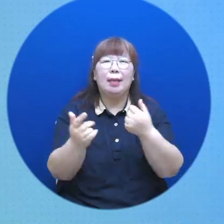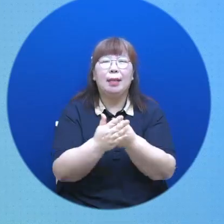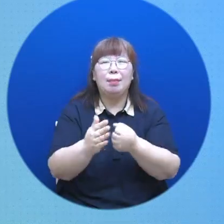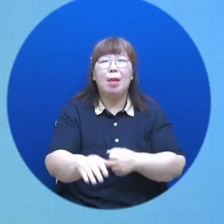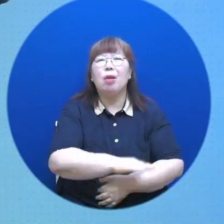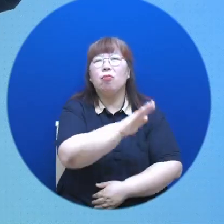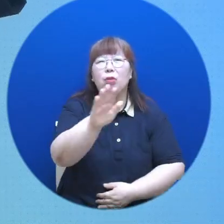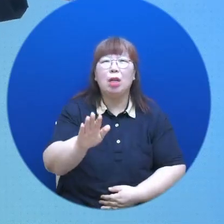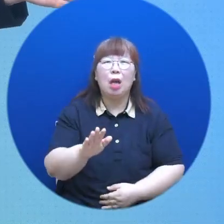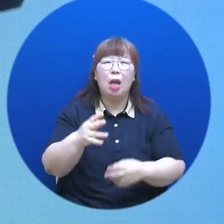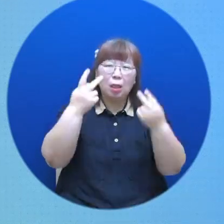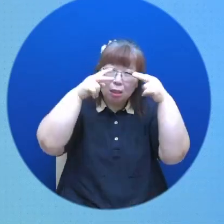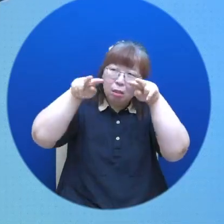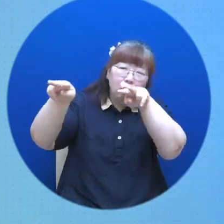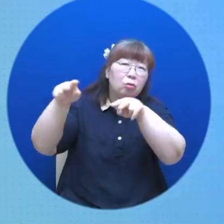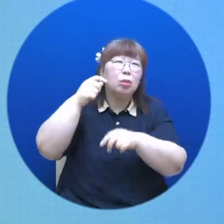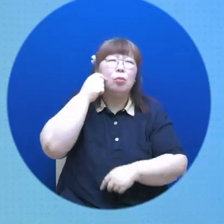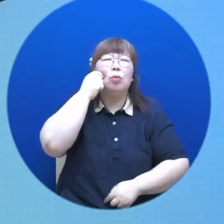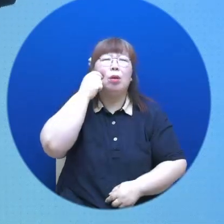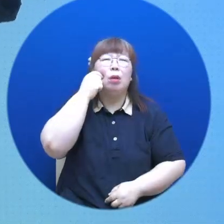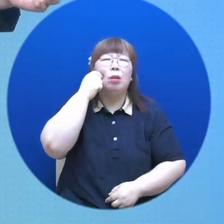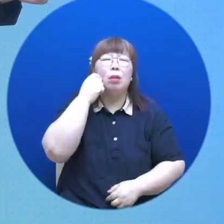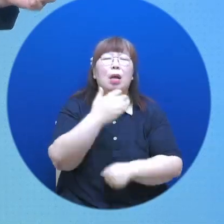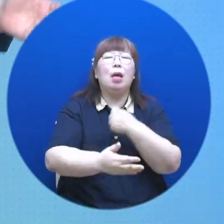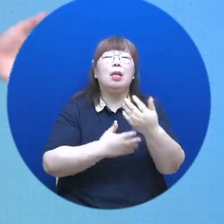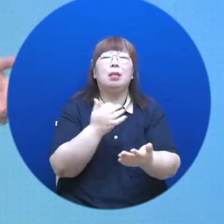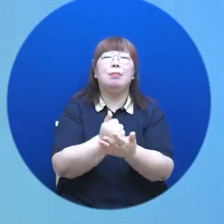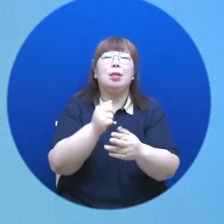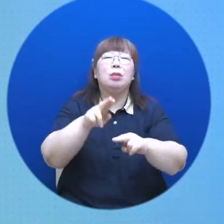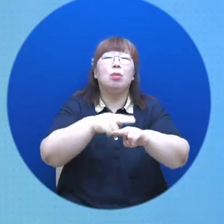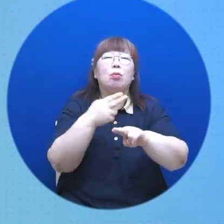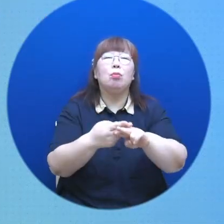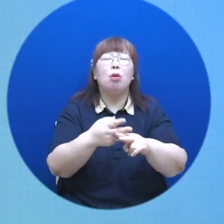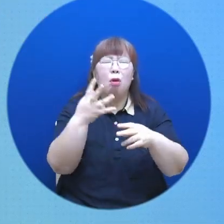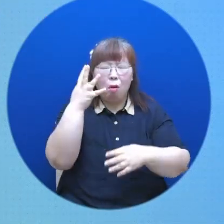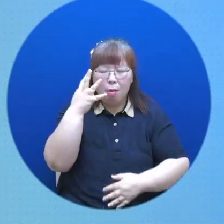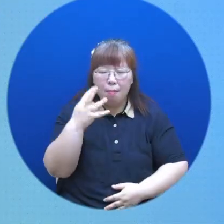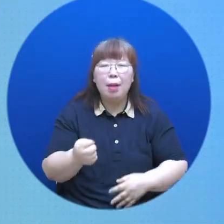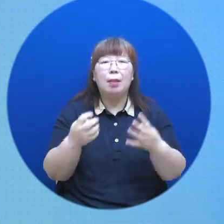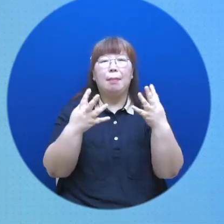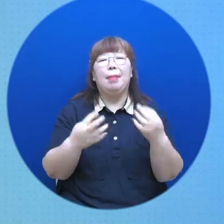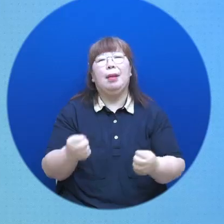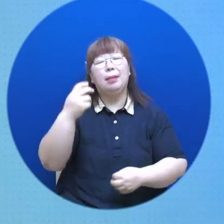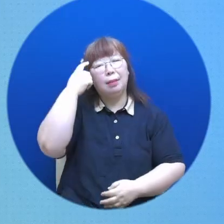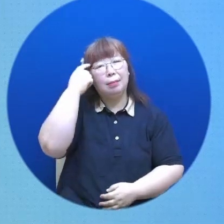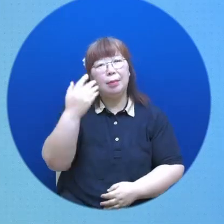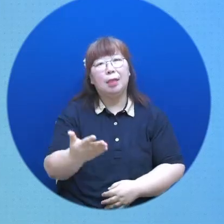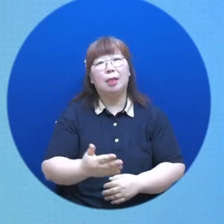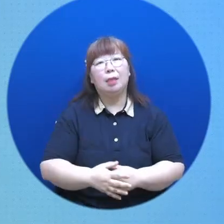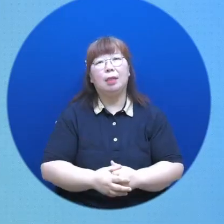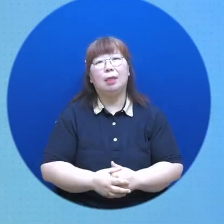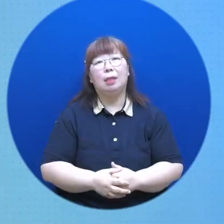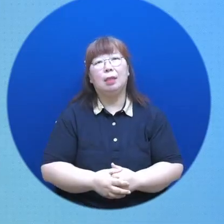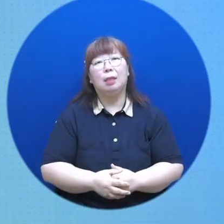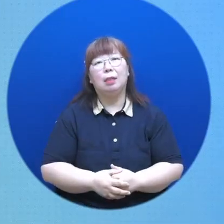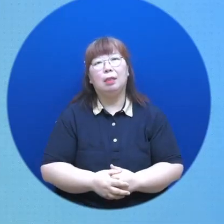우리가 시선을 들지 못하는 하나님의 선물들이 얼마나 많이 있을까요?